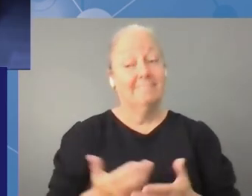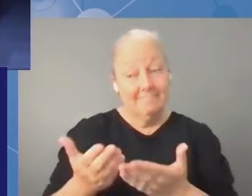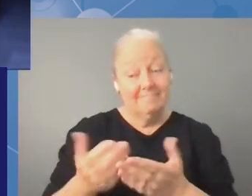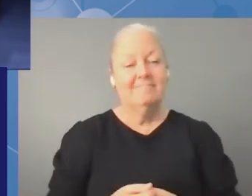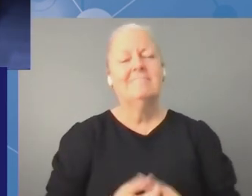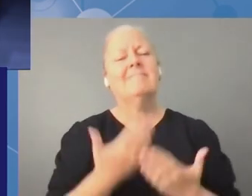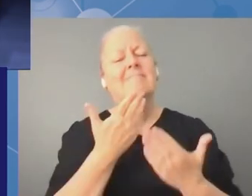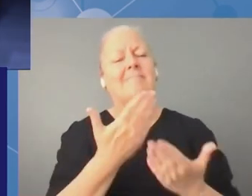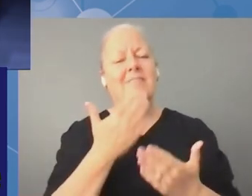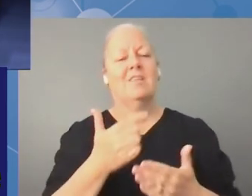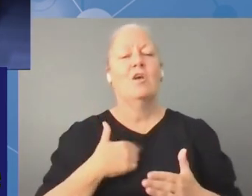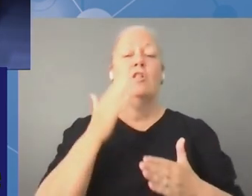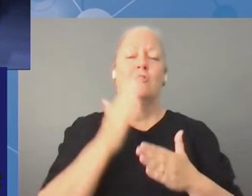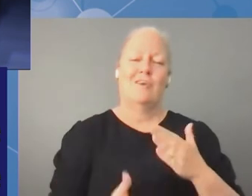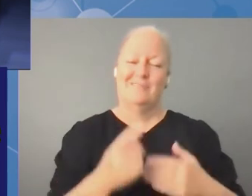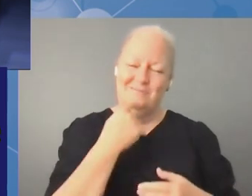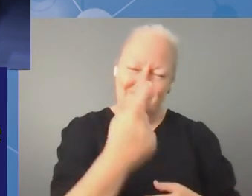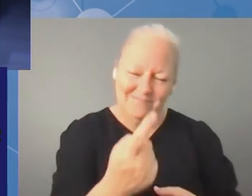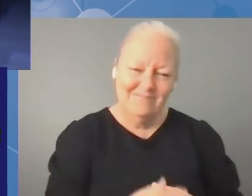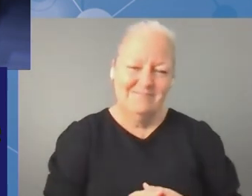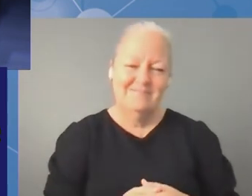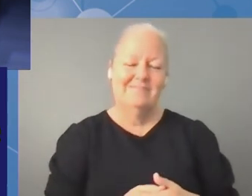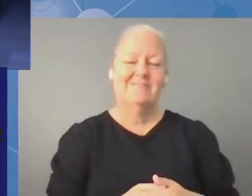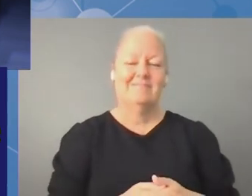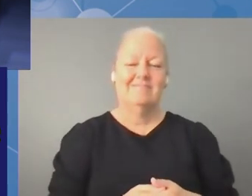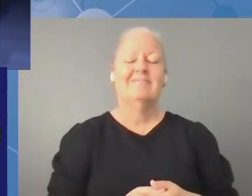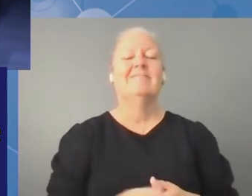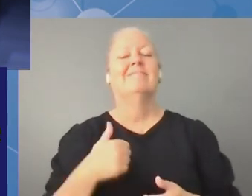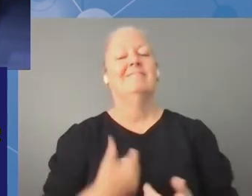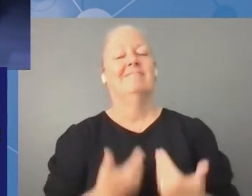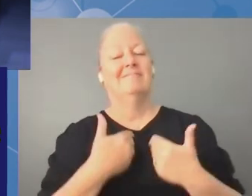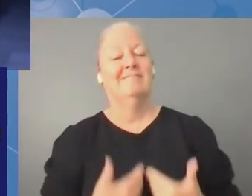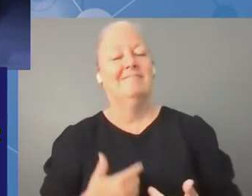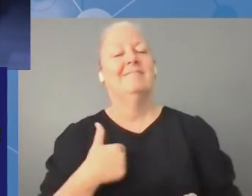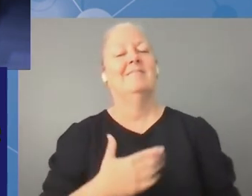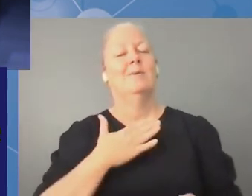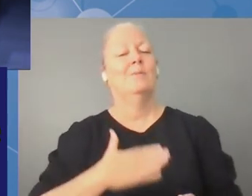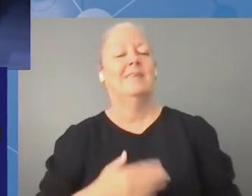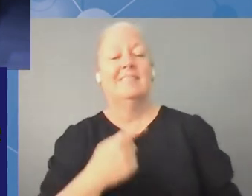يوم الغد. شكرا على استماع الصوت. أرحب بالجميع.